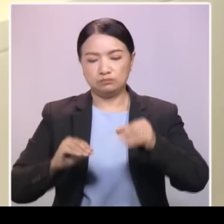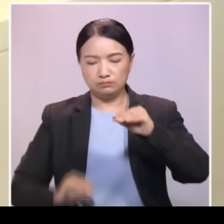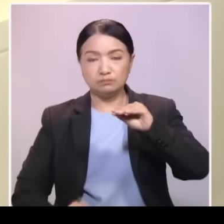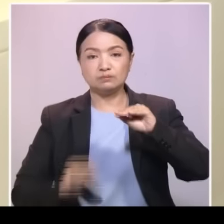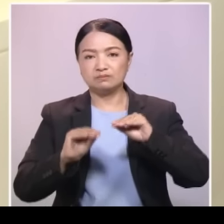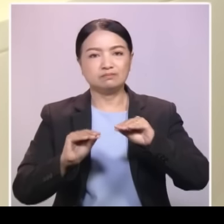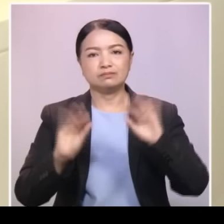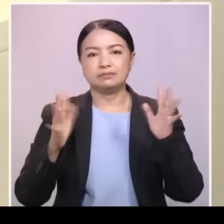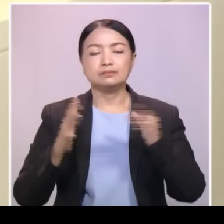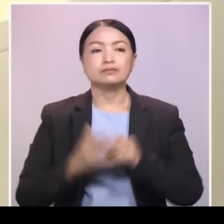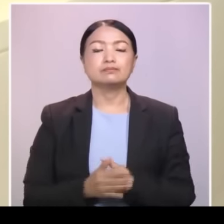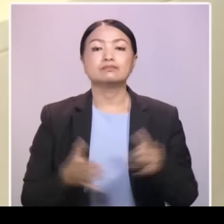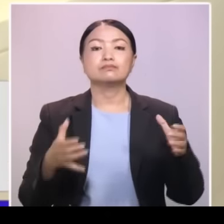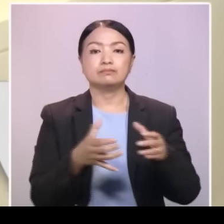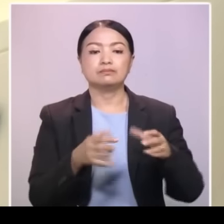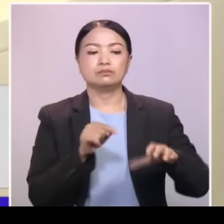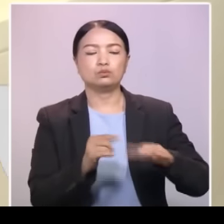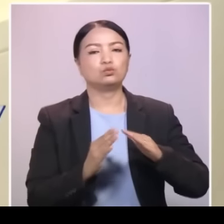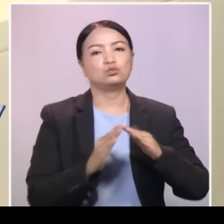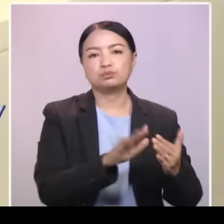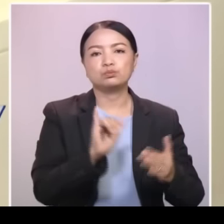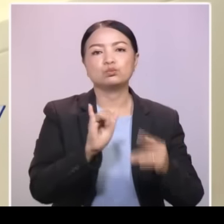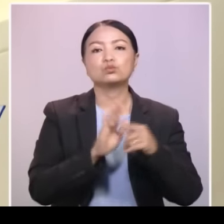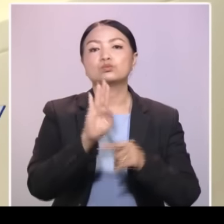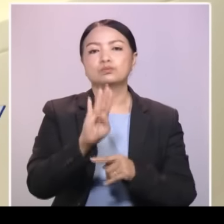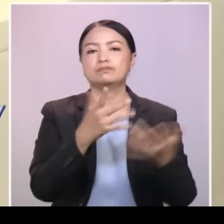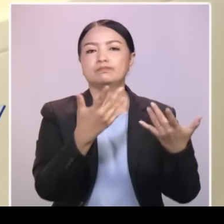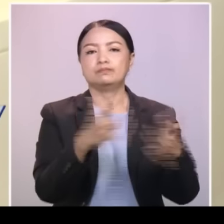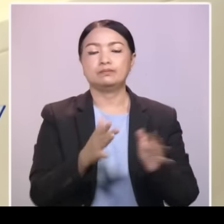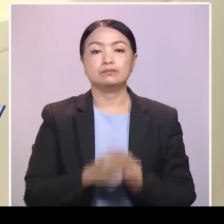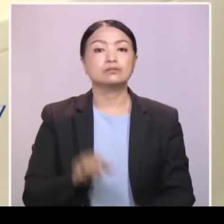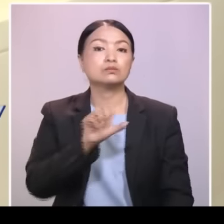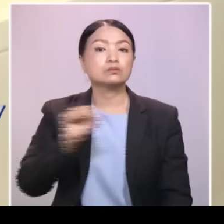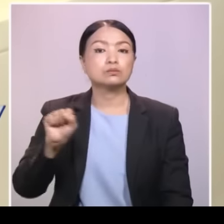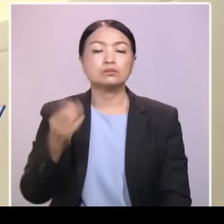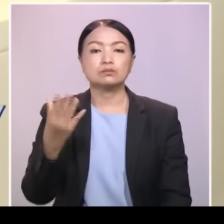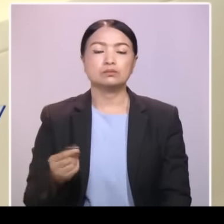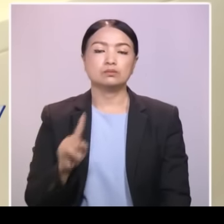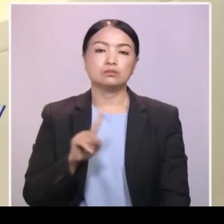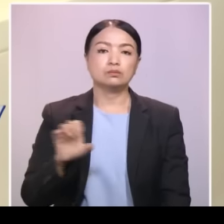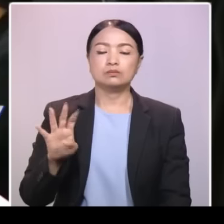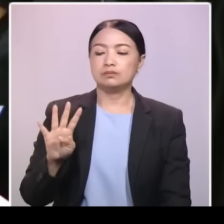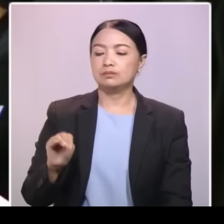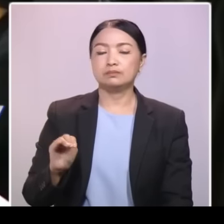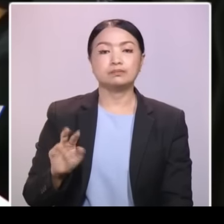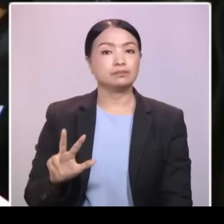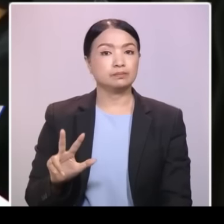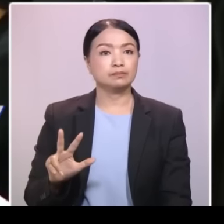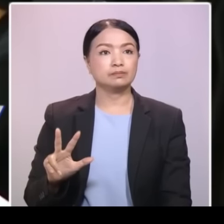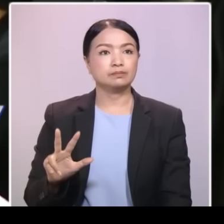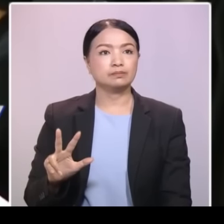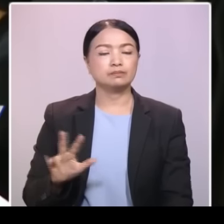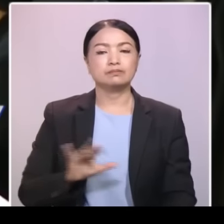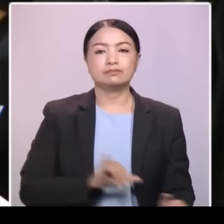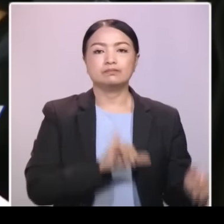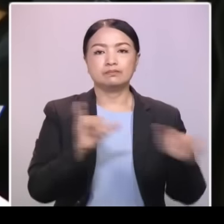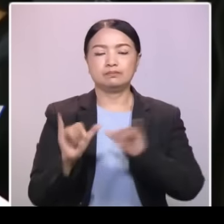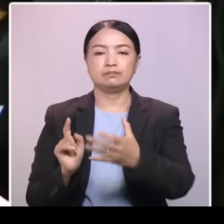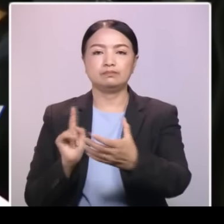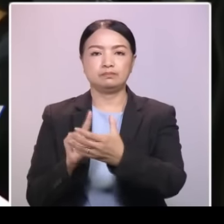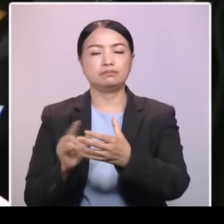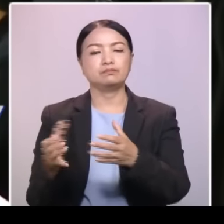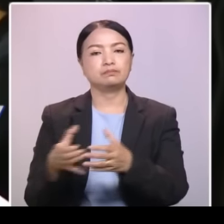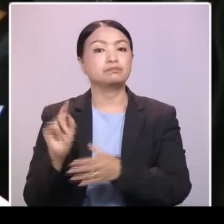มาเนื่องจากพรรคได้ถูกยุบไปแล้วทำให้สสเดิมที่ยังอยู่143คนของอดีตพรรคก้าวไกลต้องย้ายไปสังกัด